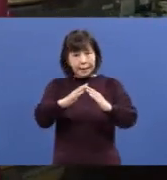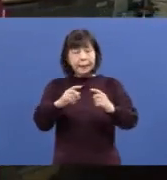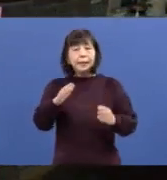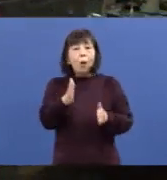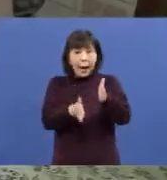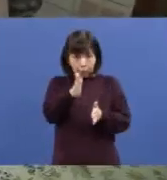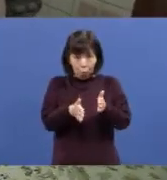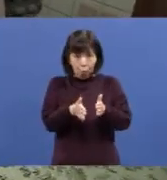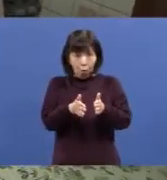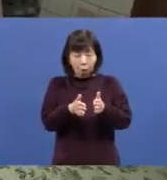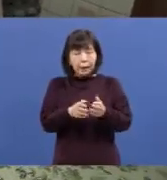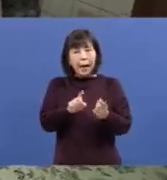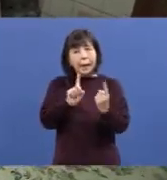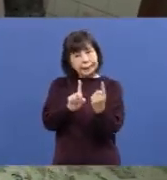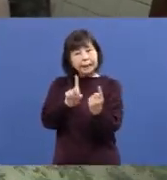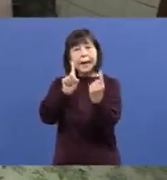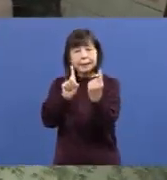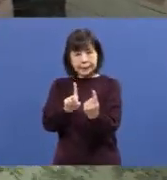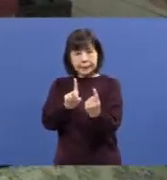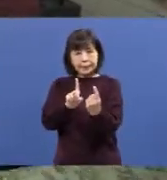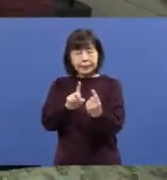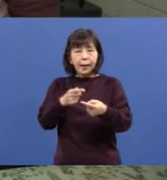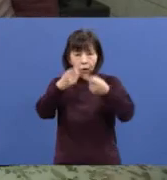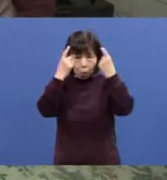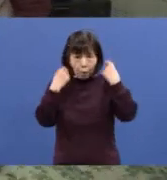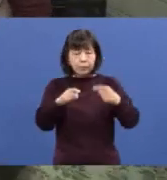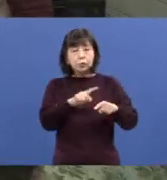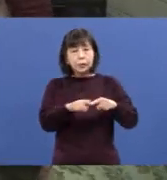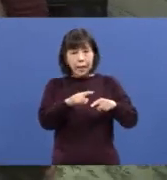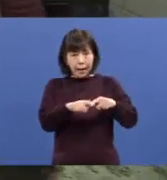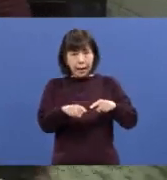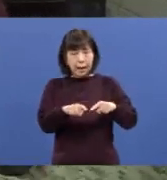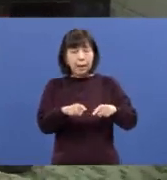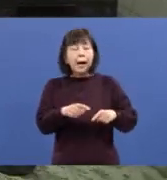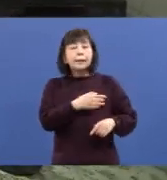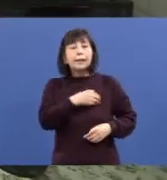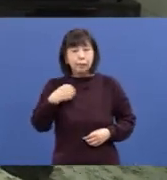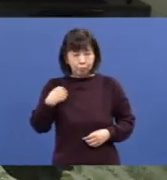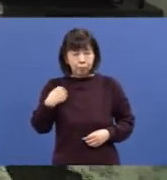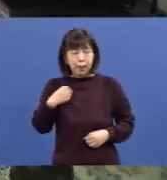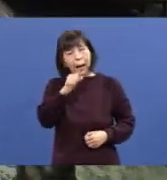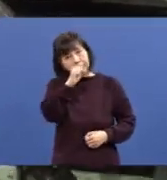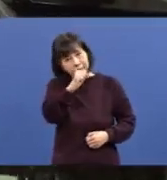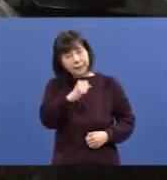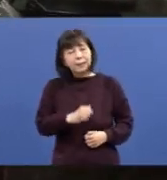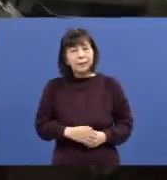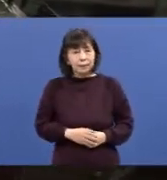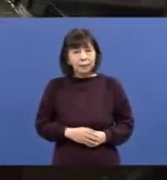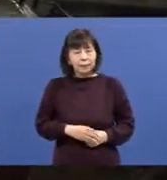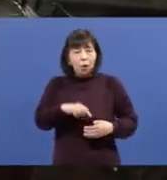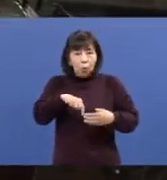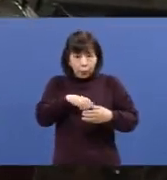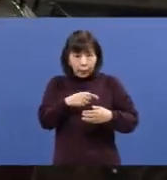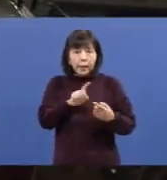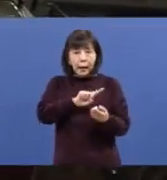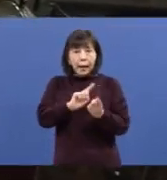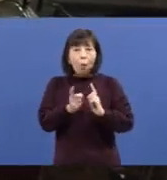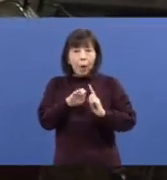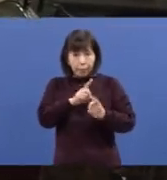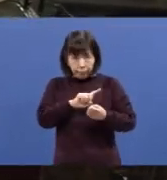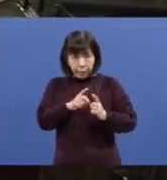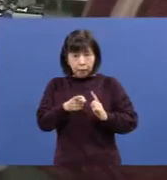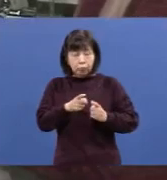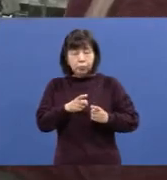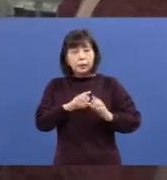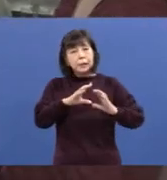1対1での個別的なケアができるところがいいところかなと思います。その中で関わってい